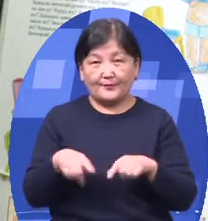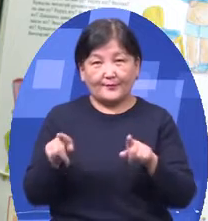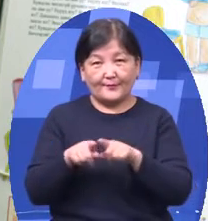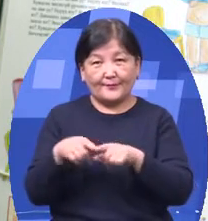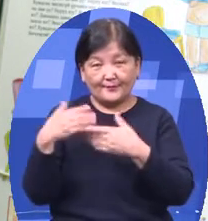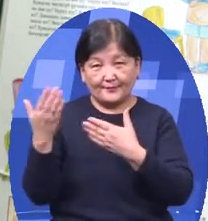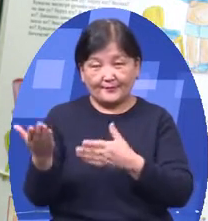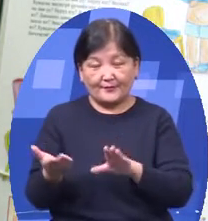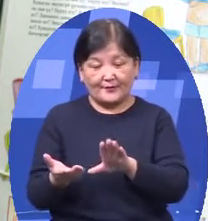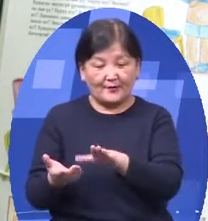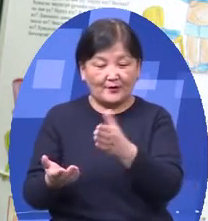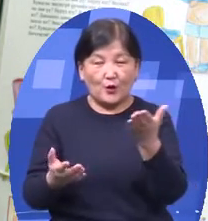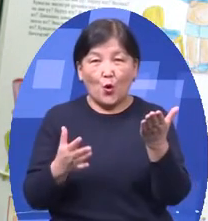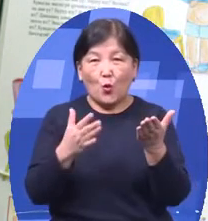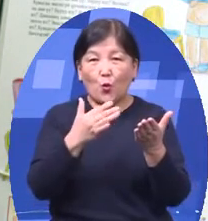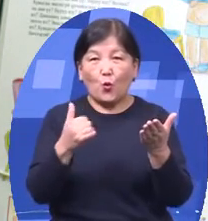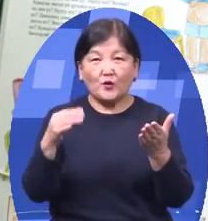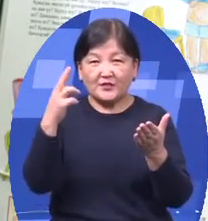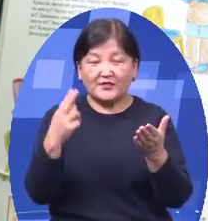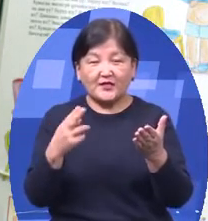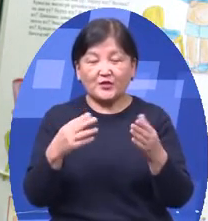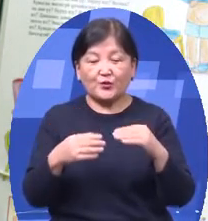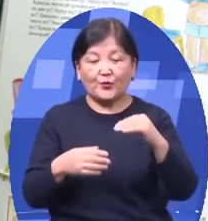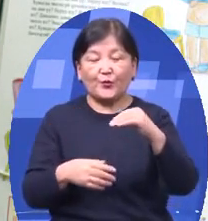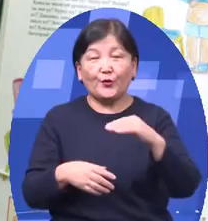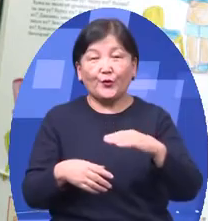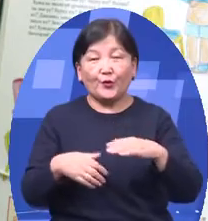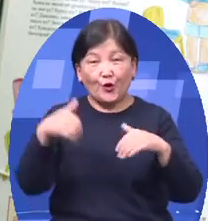За, багш нь дараад нь ууцны зургийг наалаа.